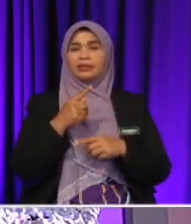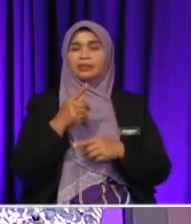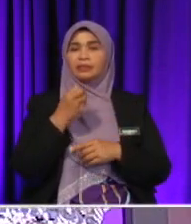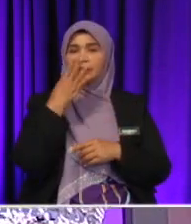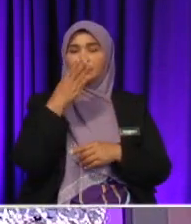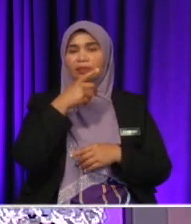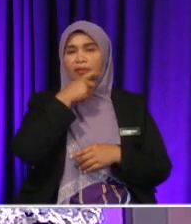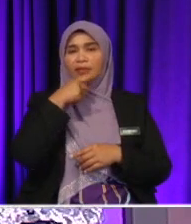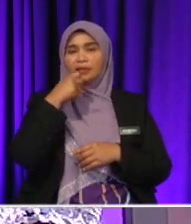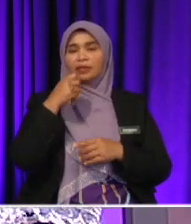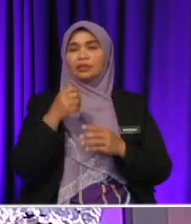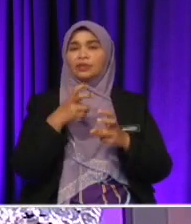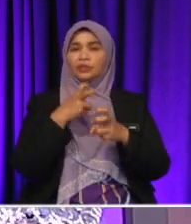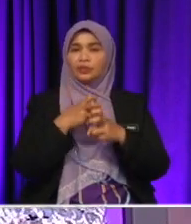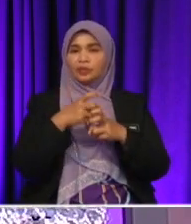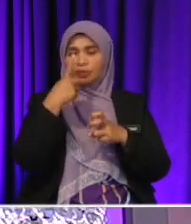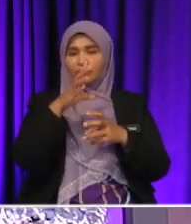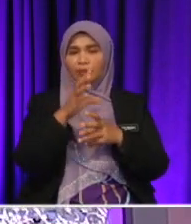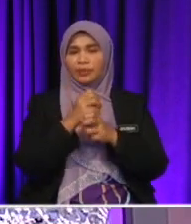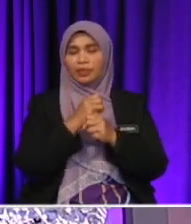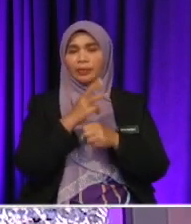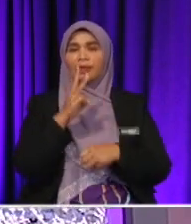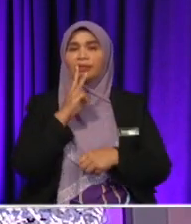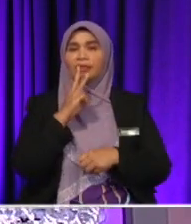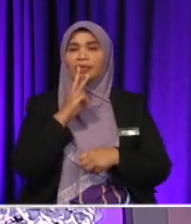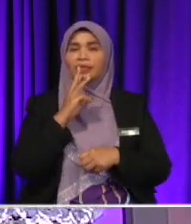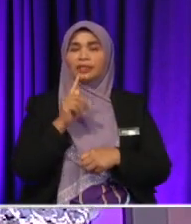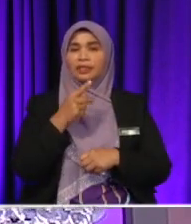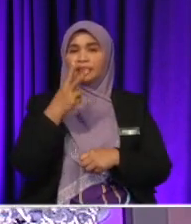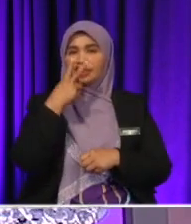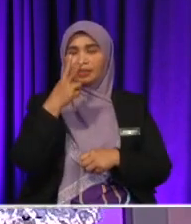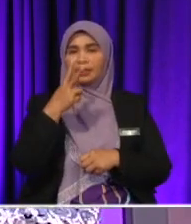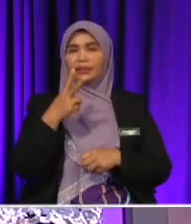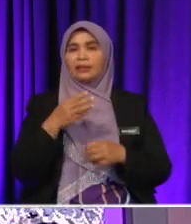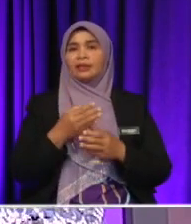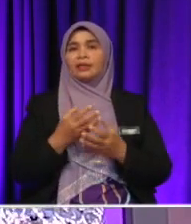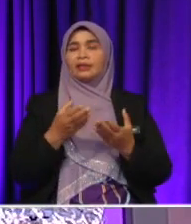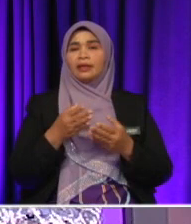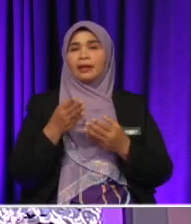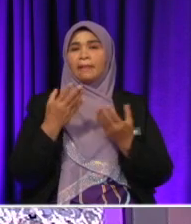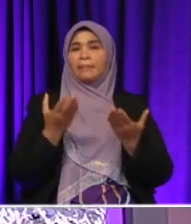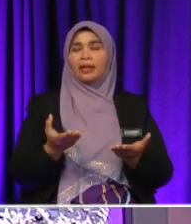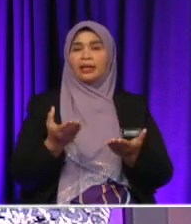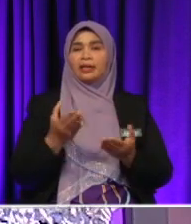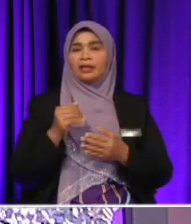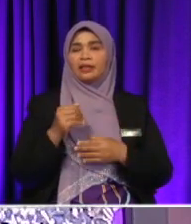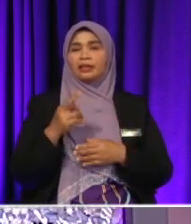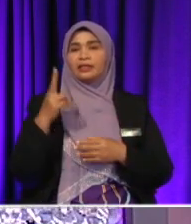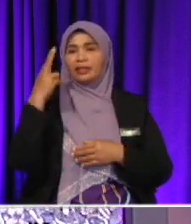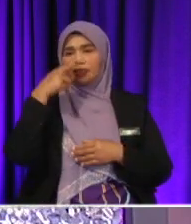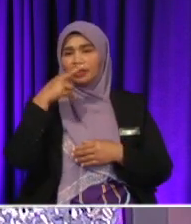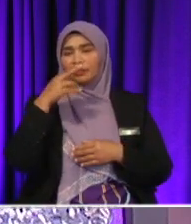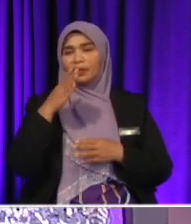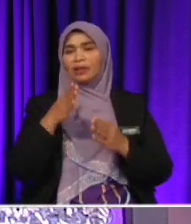pokoknya memang sukar untuk mendapatkan air jadi kita lihat berita sebenarnya masalahnya dihidapi oleh tumbuhan